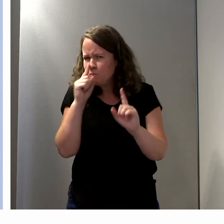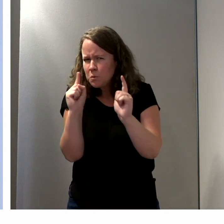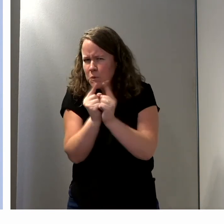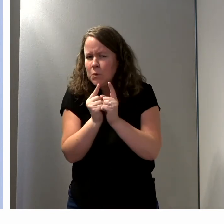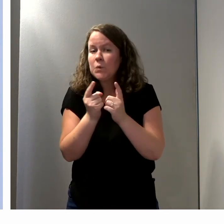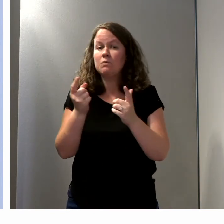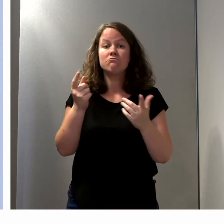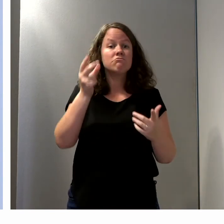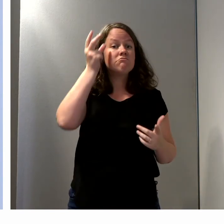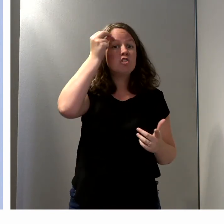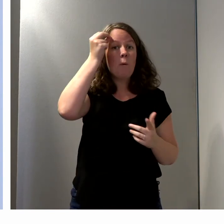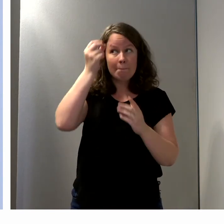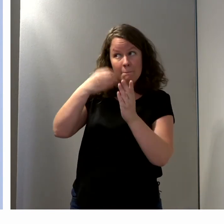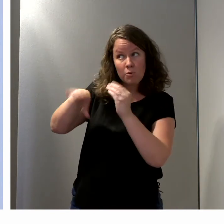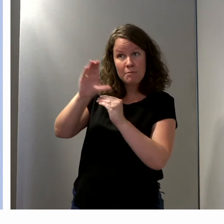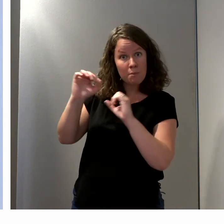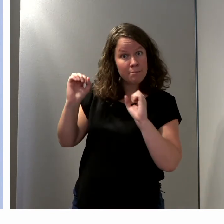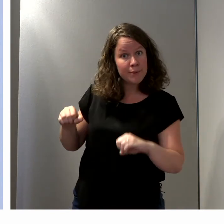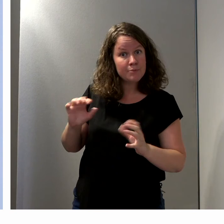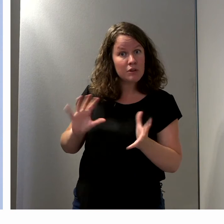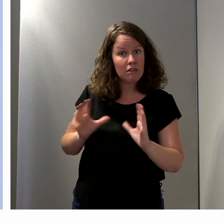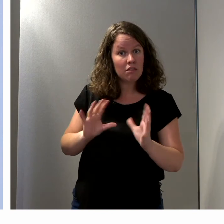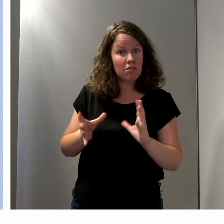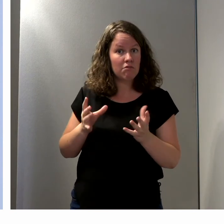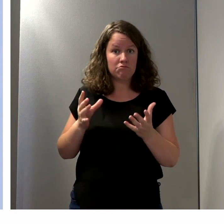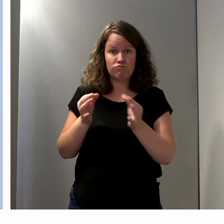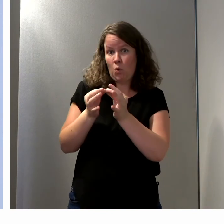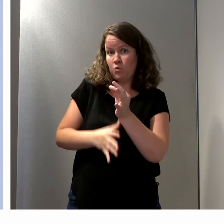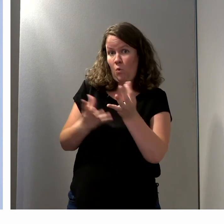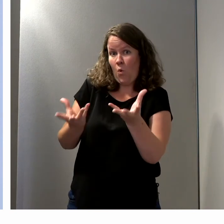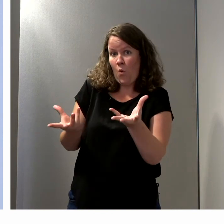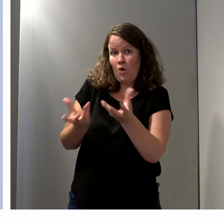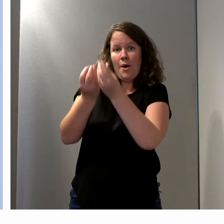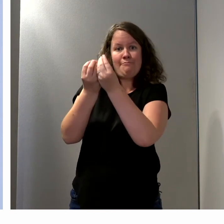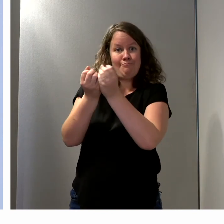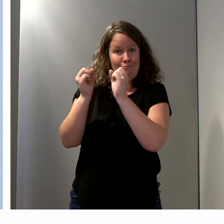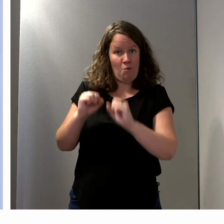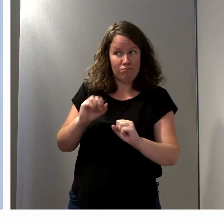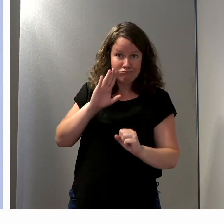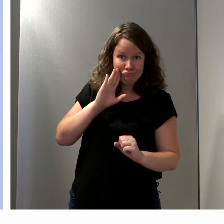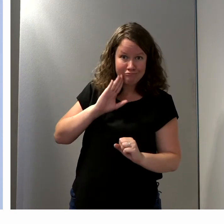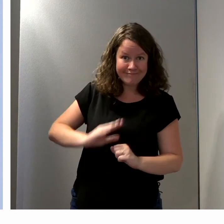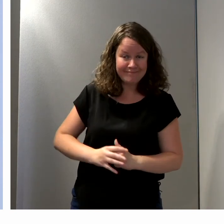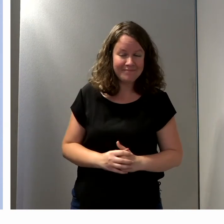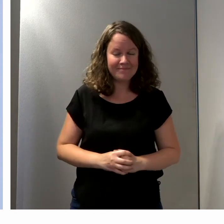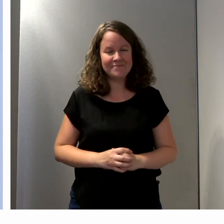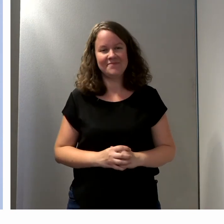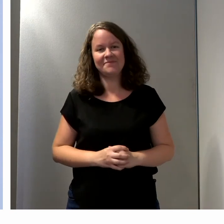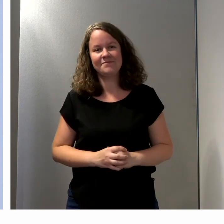deviez compléter le propos de Jérôme et donner un aspect un peu conclusif à la chose, qu'est-ce que vous